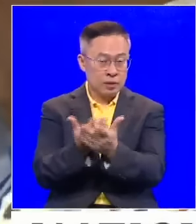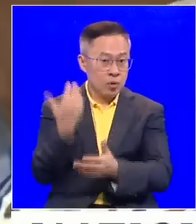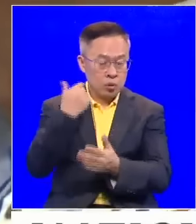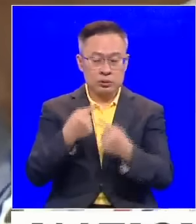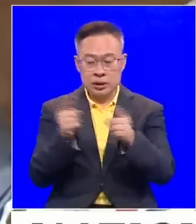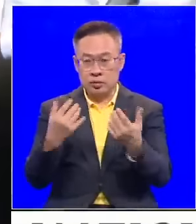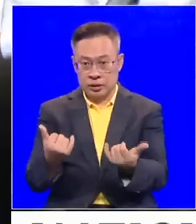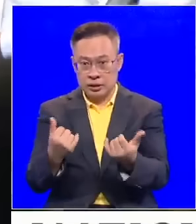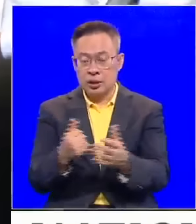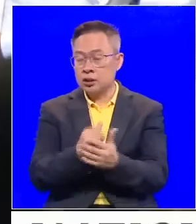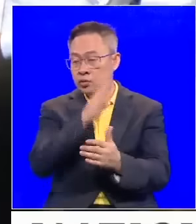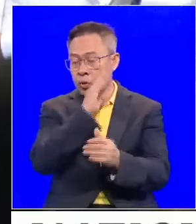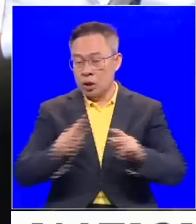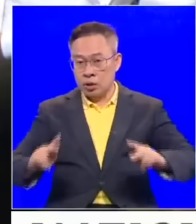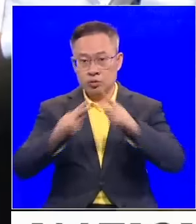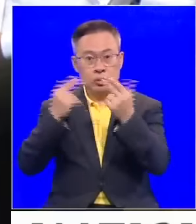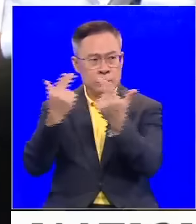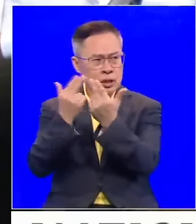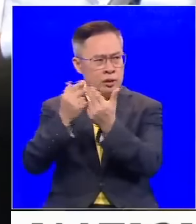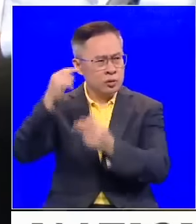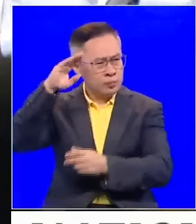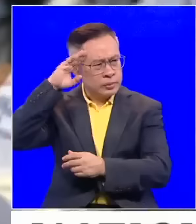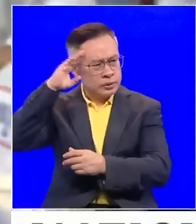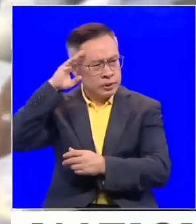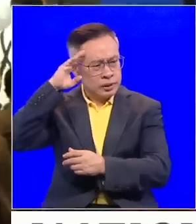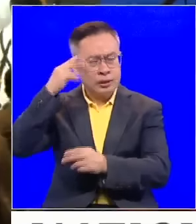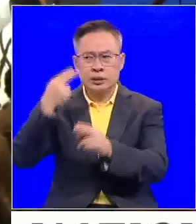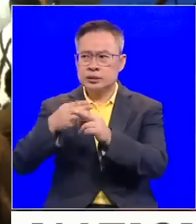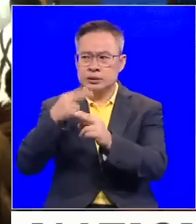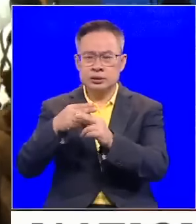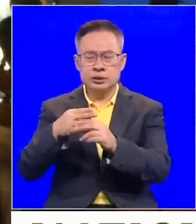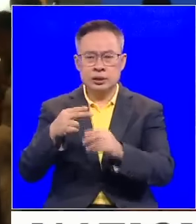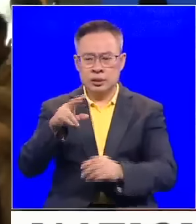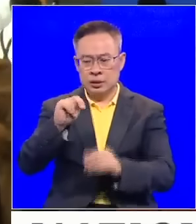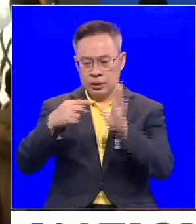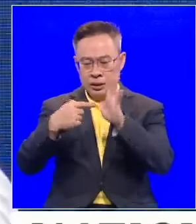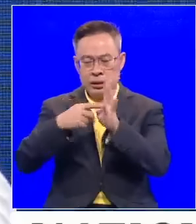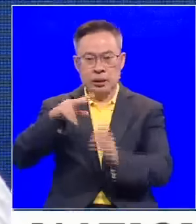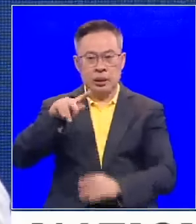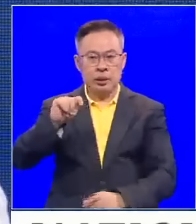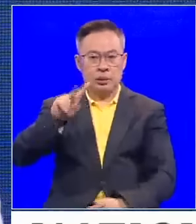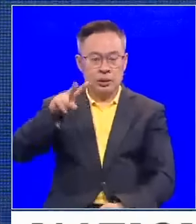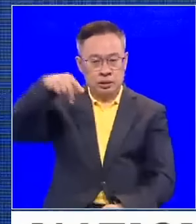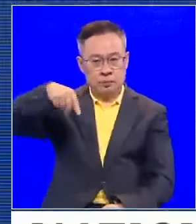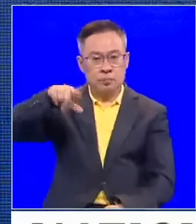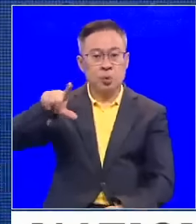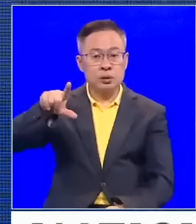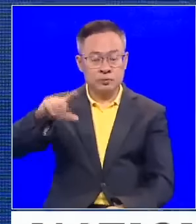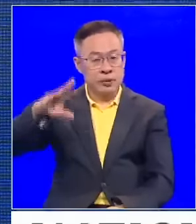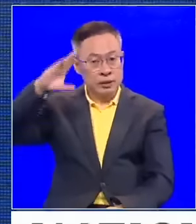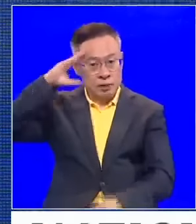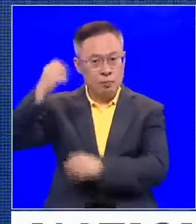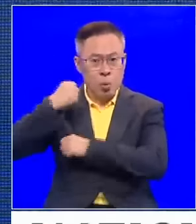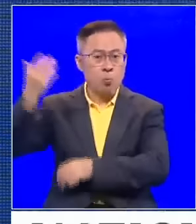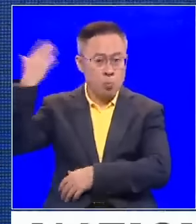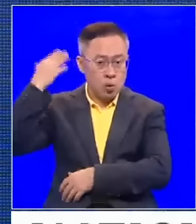จะเป็นรัฐมนตรีช่วยกลาโหมใช่ไหมก่อนหน้านี้ก็หนึ่งอาจจะเป็นมือไม้ที่จะเข้าไปช่วยอะไรยังไงหรือไม่แต่ว่าถ้าเกิดว่าเป็นโควต้าของรว